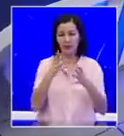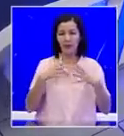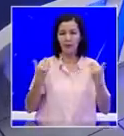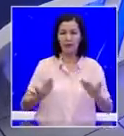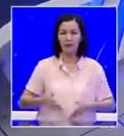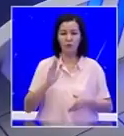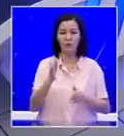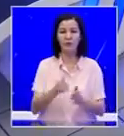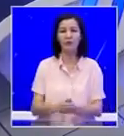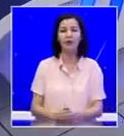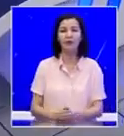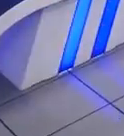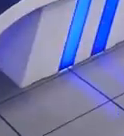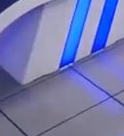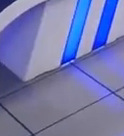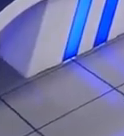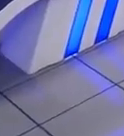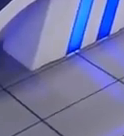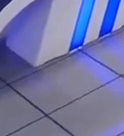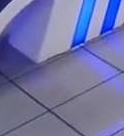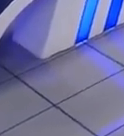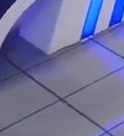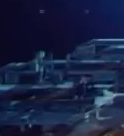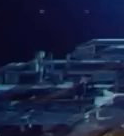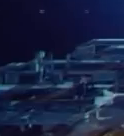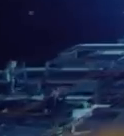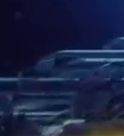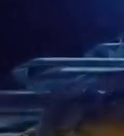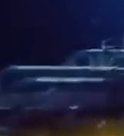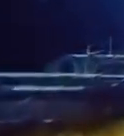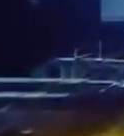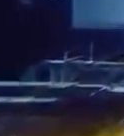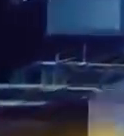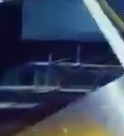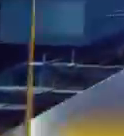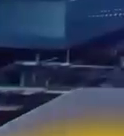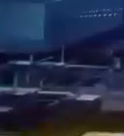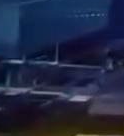эфирде жүздескенше аман сау болыңыздар.